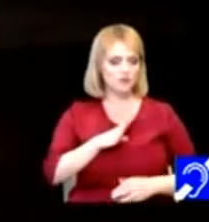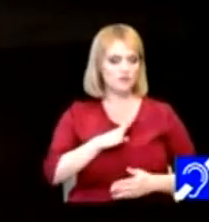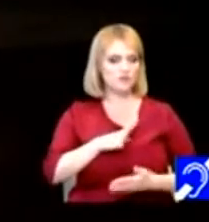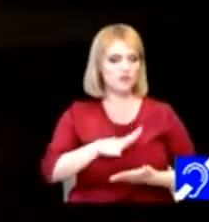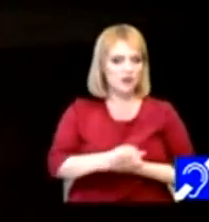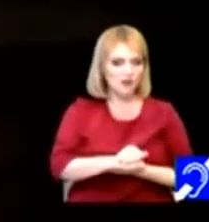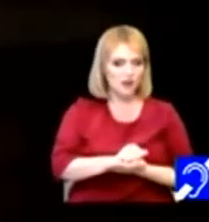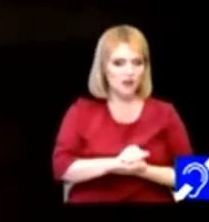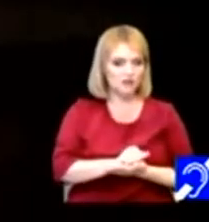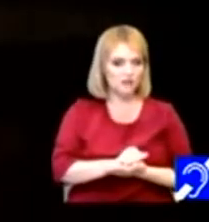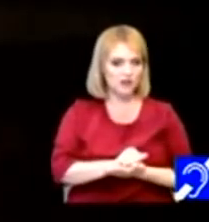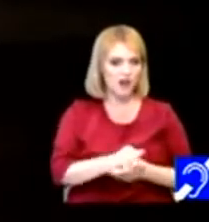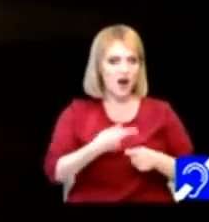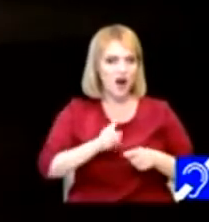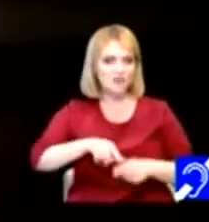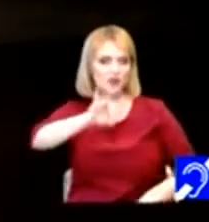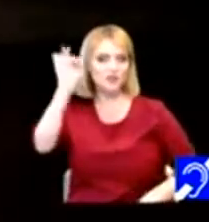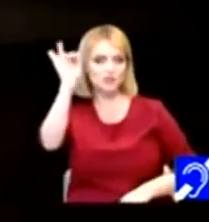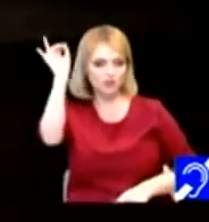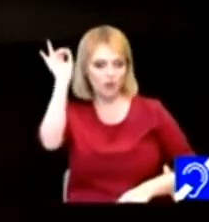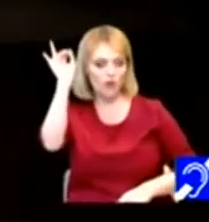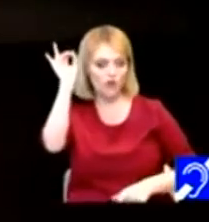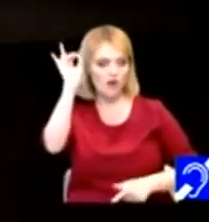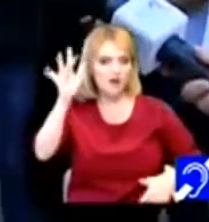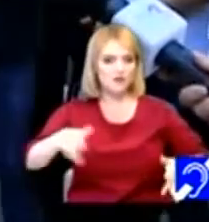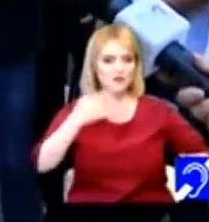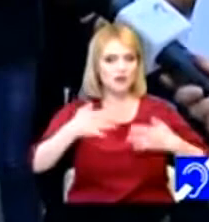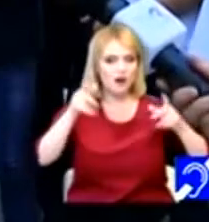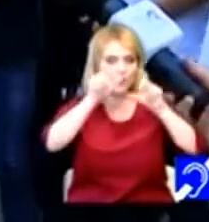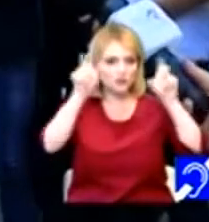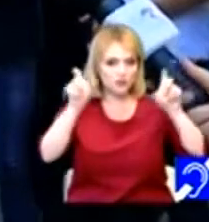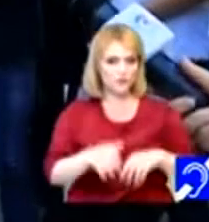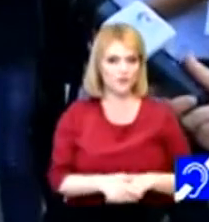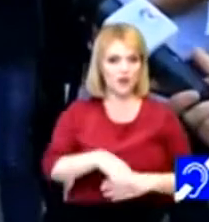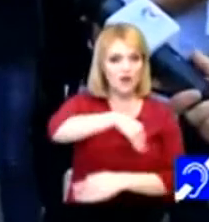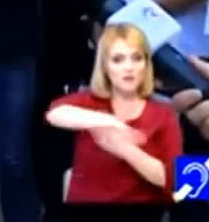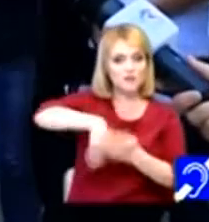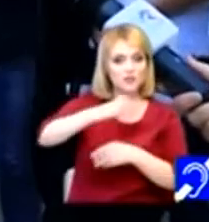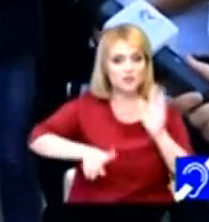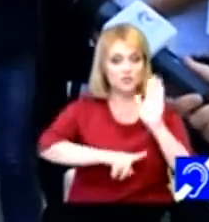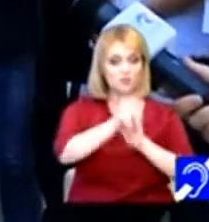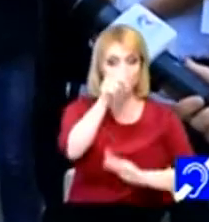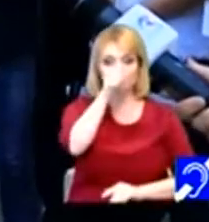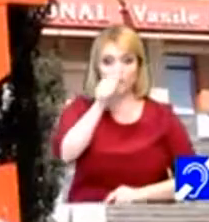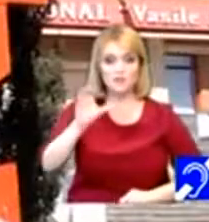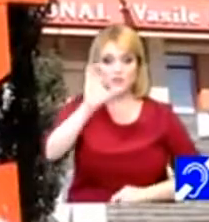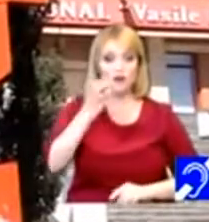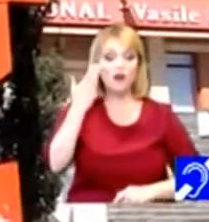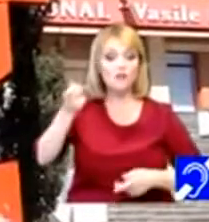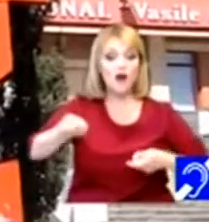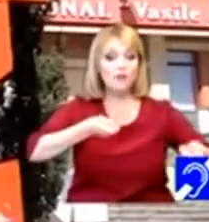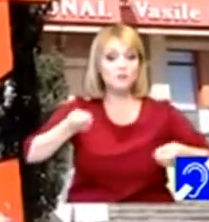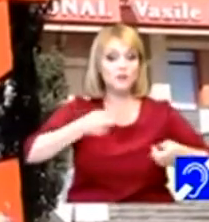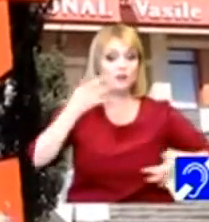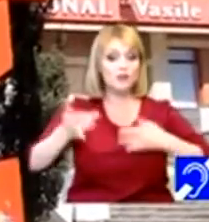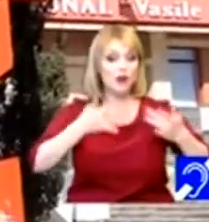picioare. Asta este istoria teatrului și noi dăm cu piciorul. Scandalul a izbucnit la începutul lunii septembrie, când administrația